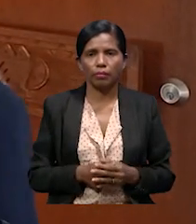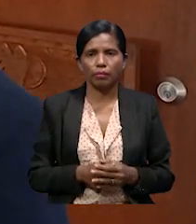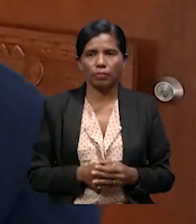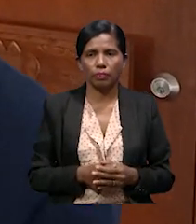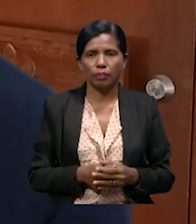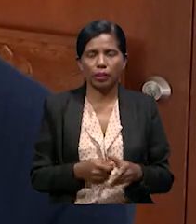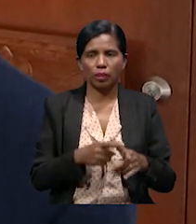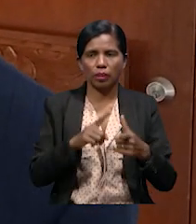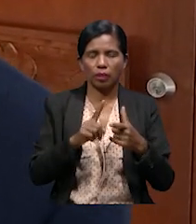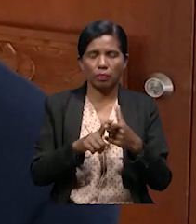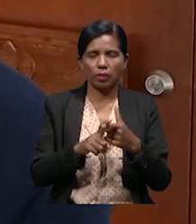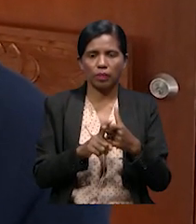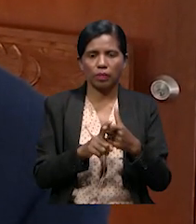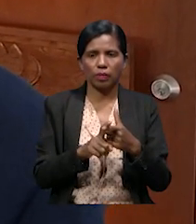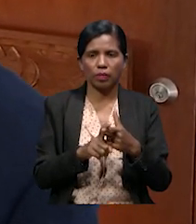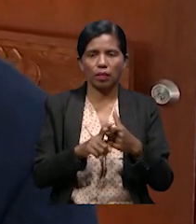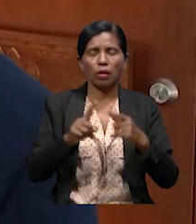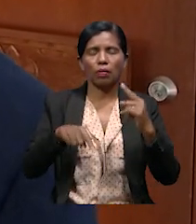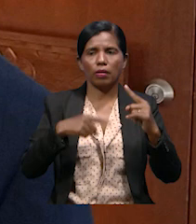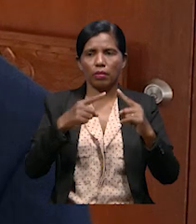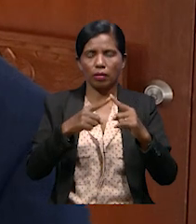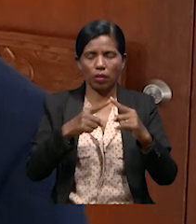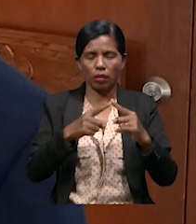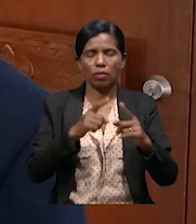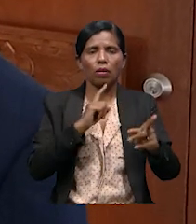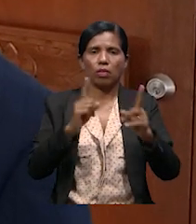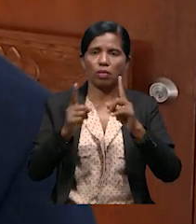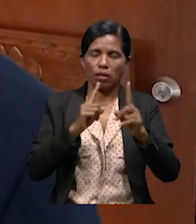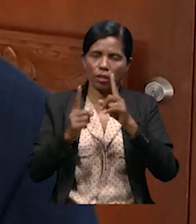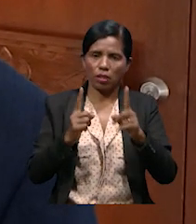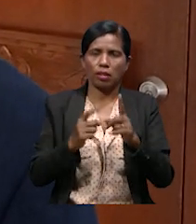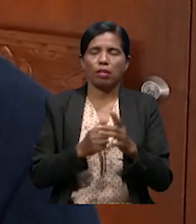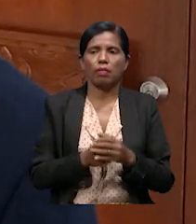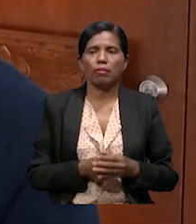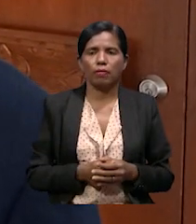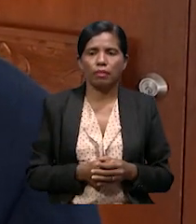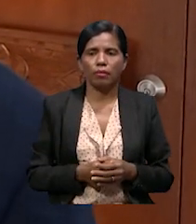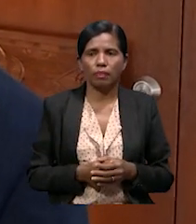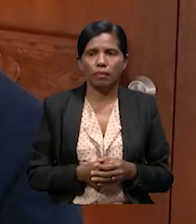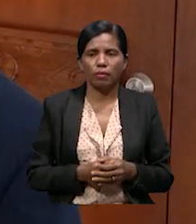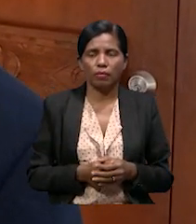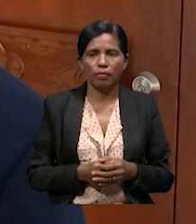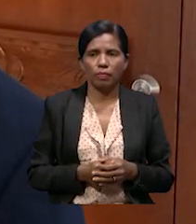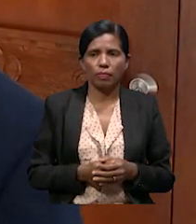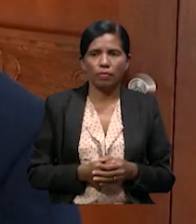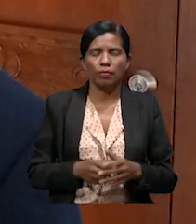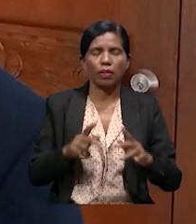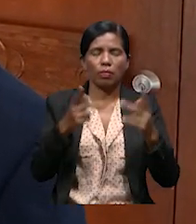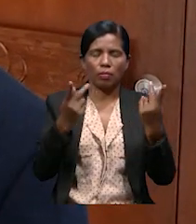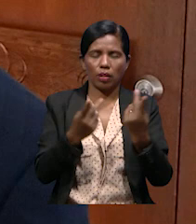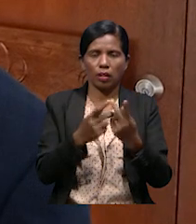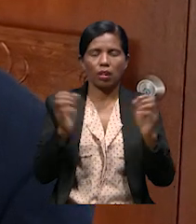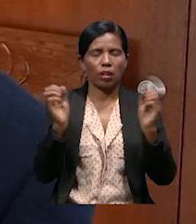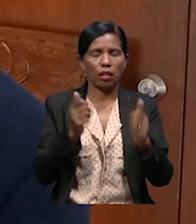Ya, depois saya pak Hira kalau reklamasi sama. Pues compañía, la compañía